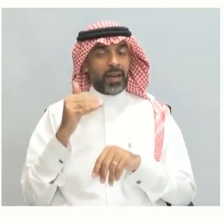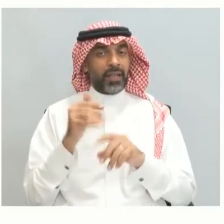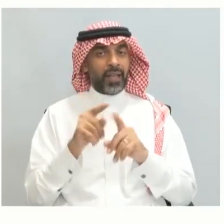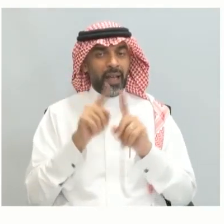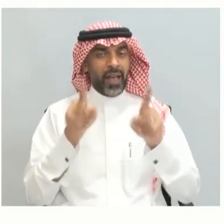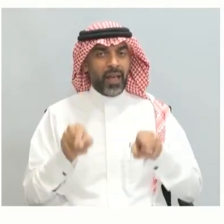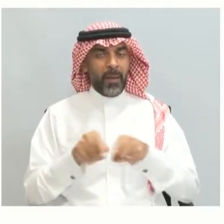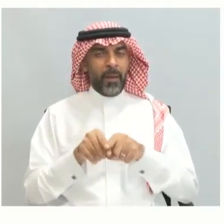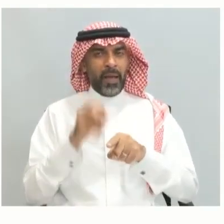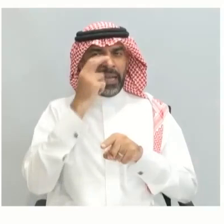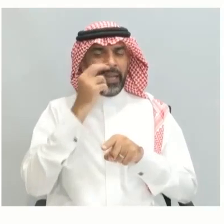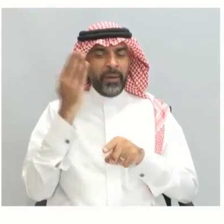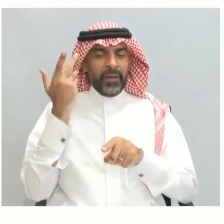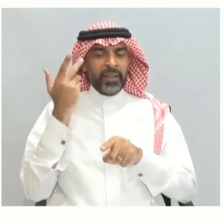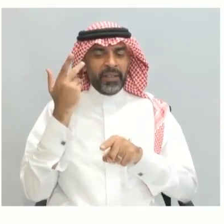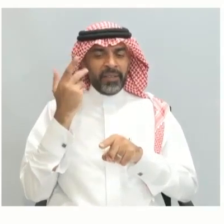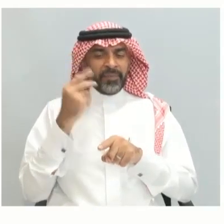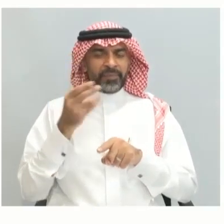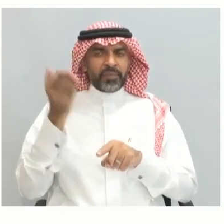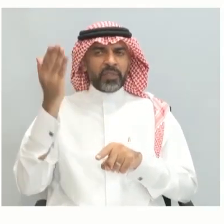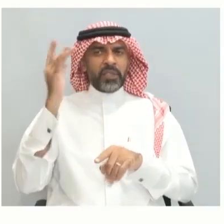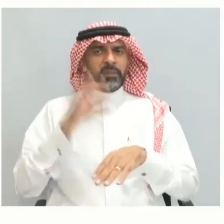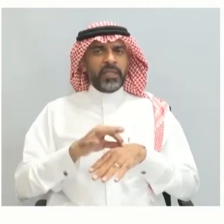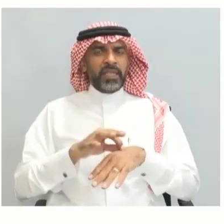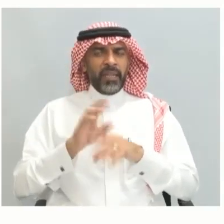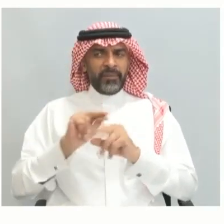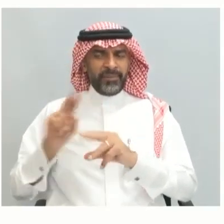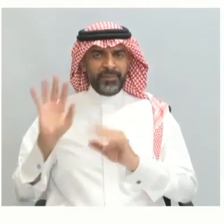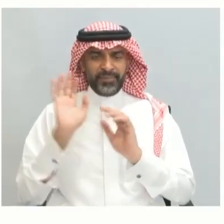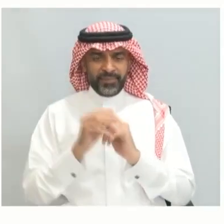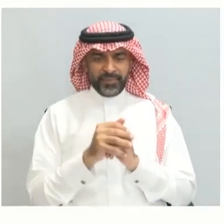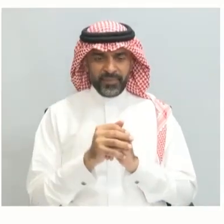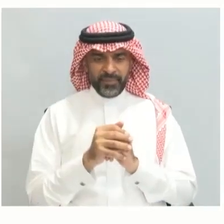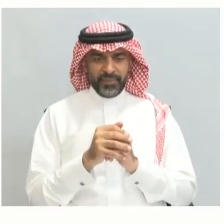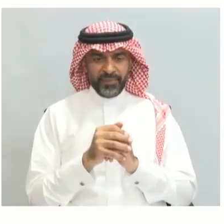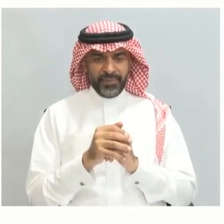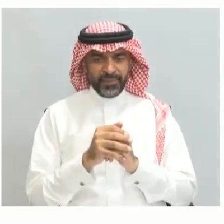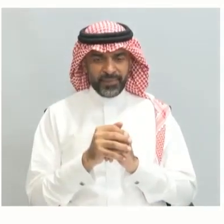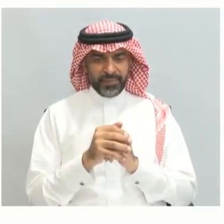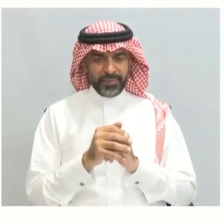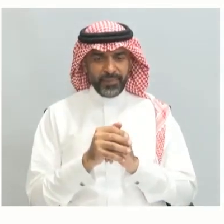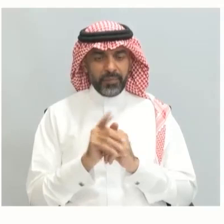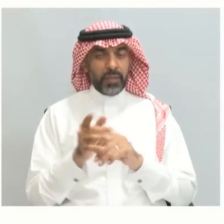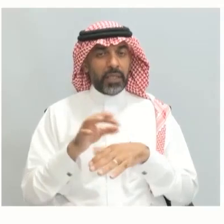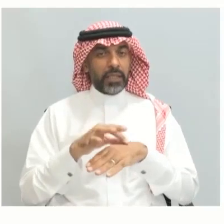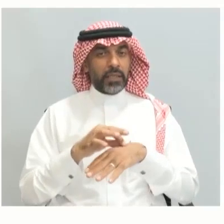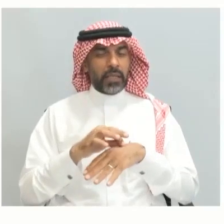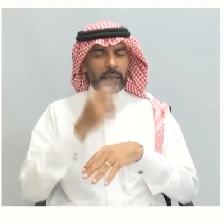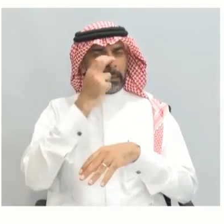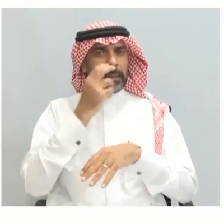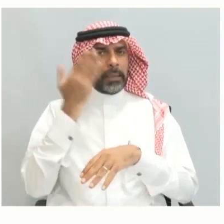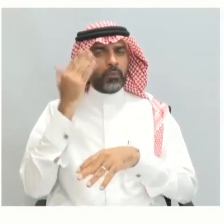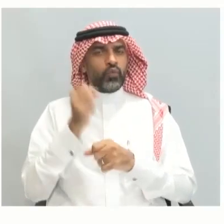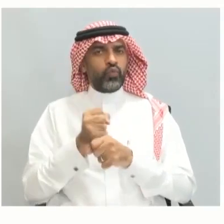قديمه قدم الحضاره الانسانيه حيث كان الانسان قديما